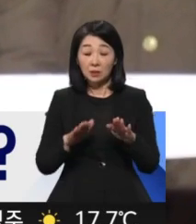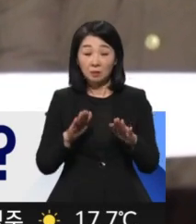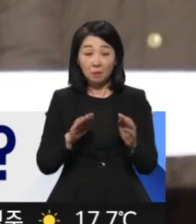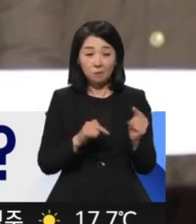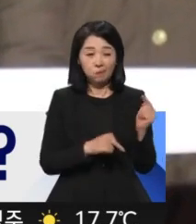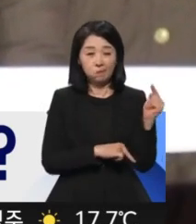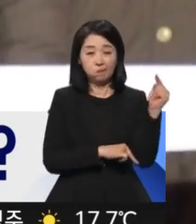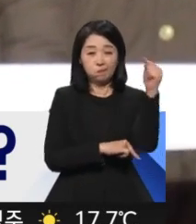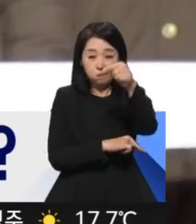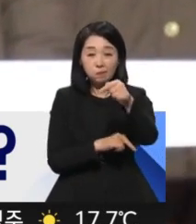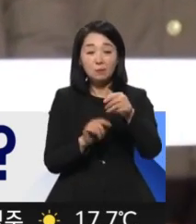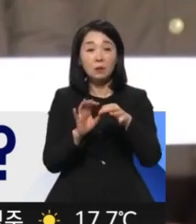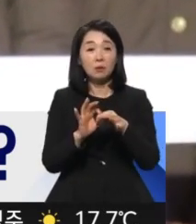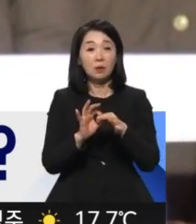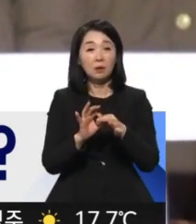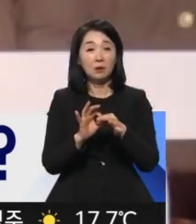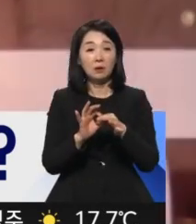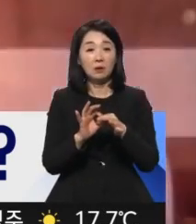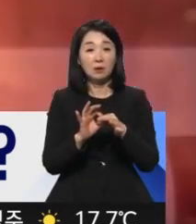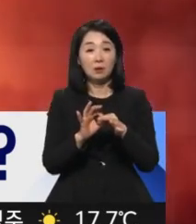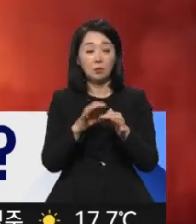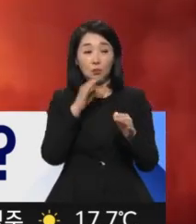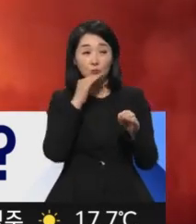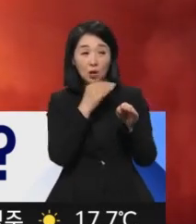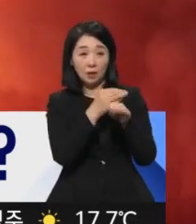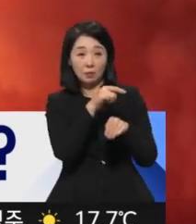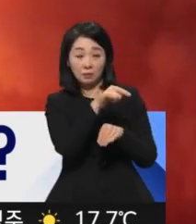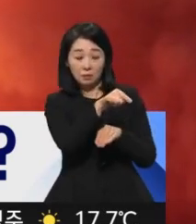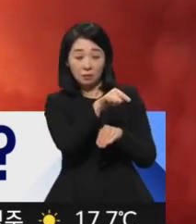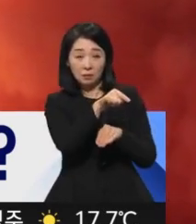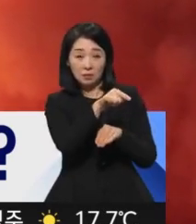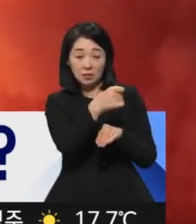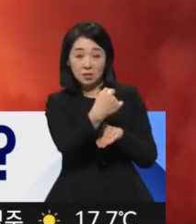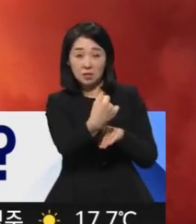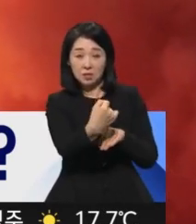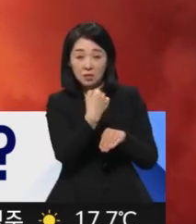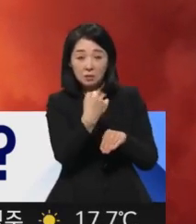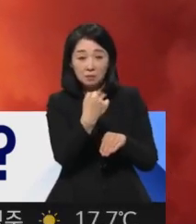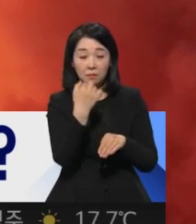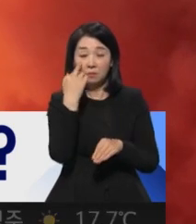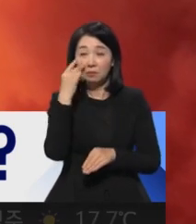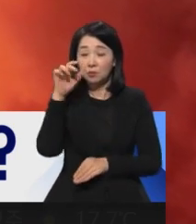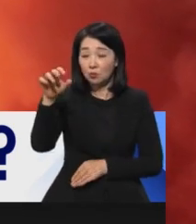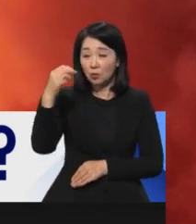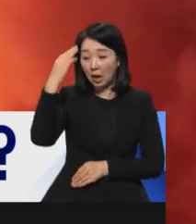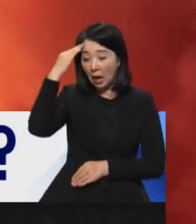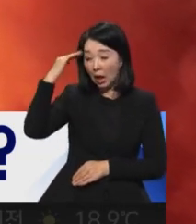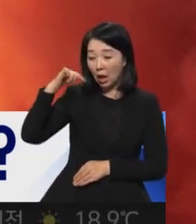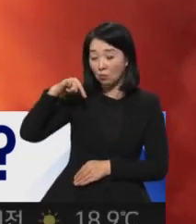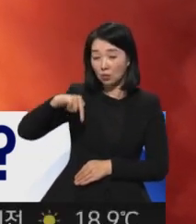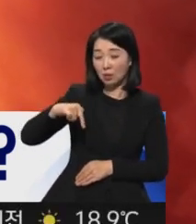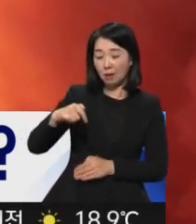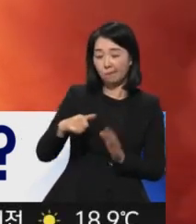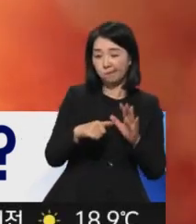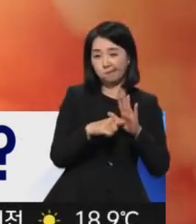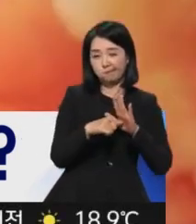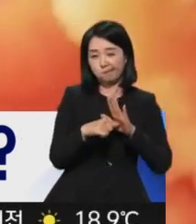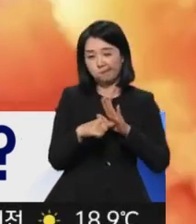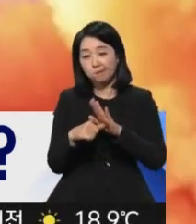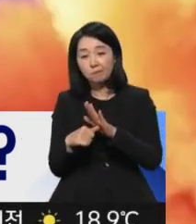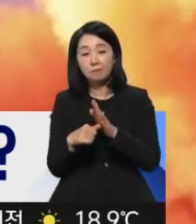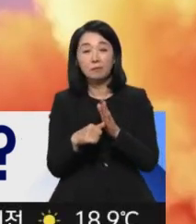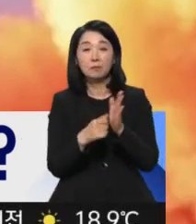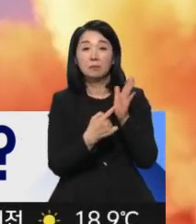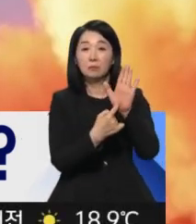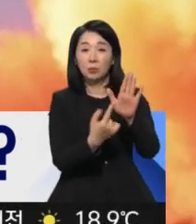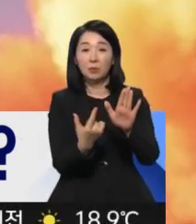발사를 통해서 상당히 그 북한의 강력한 미국에 대한 또 한국에 대한 압박 의지를 표현하는 뭐